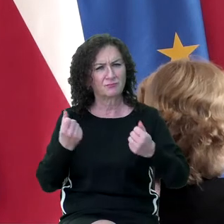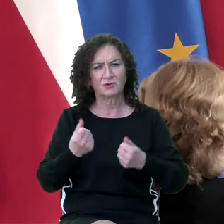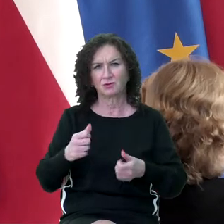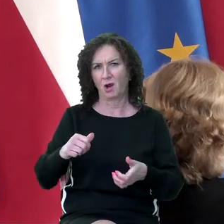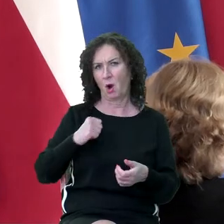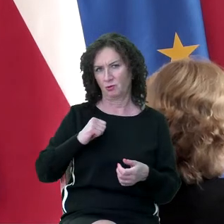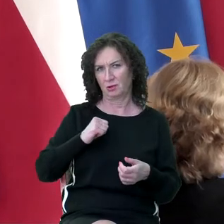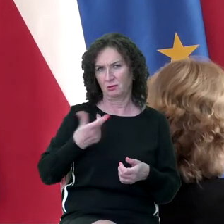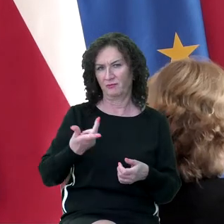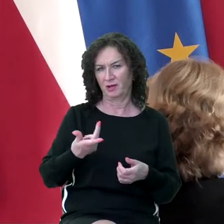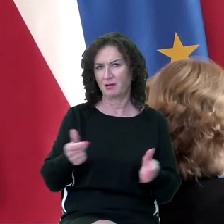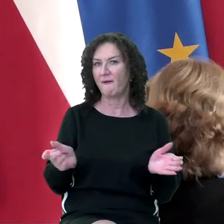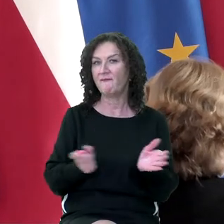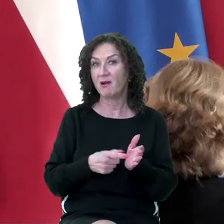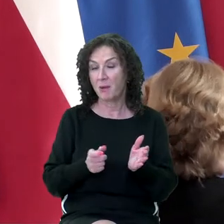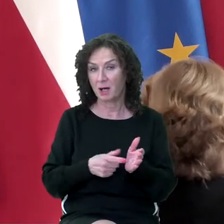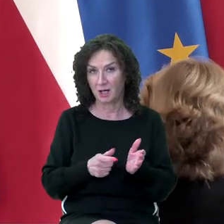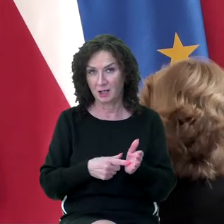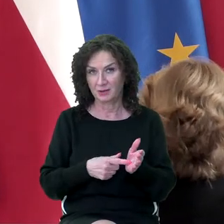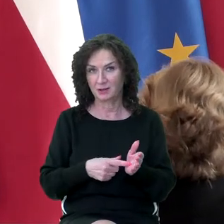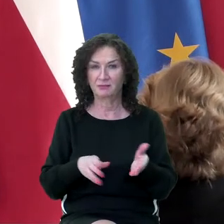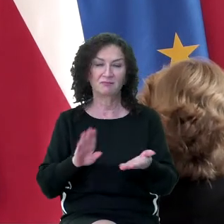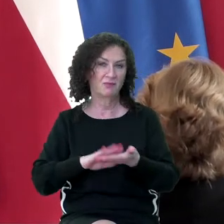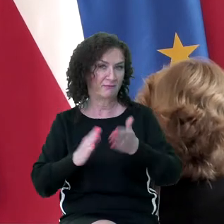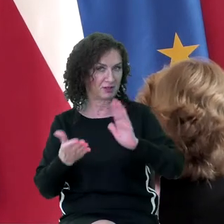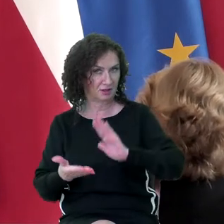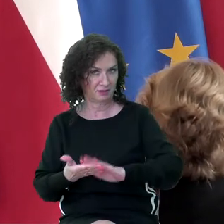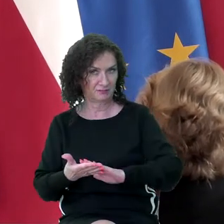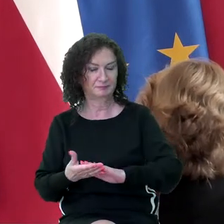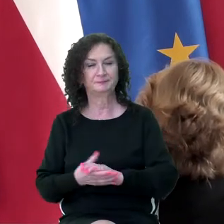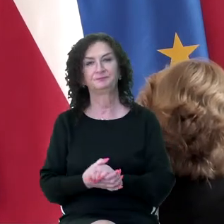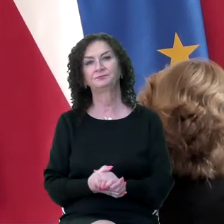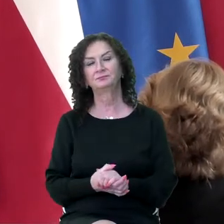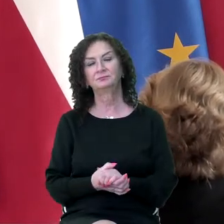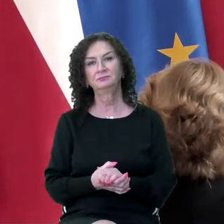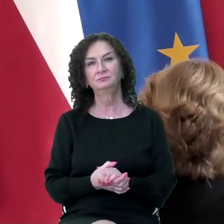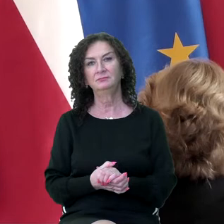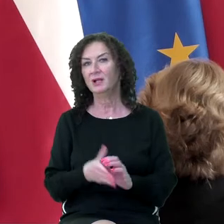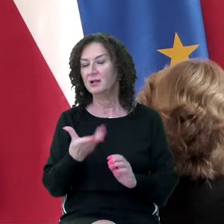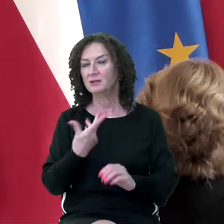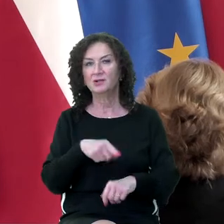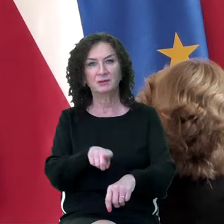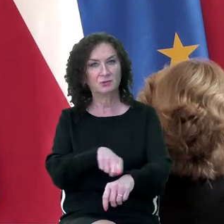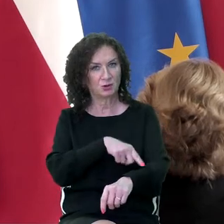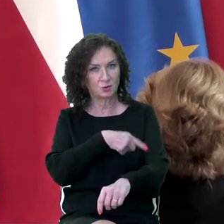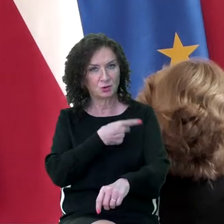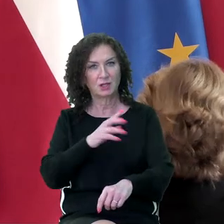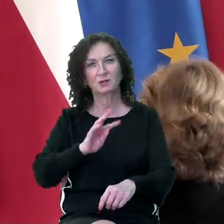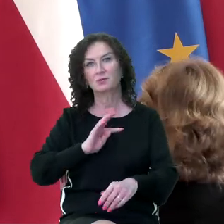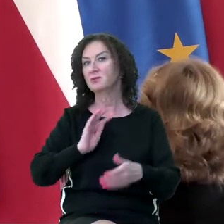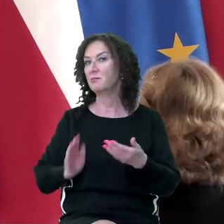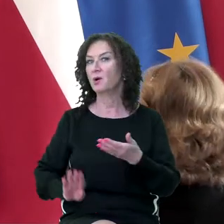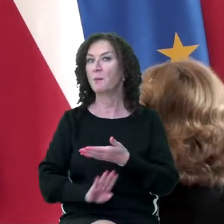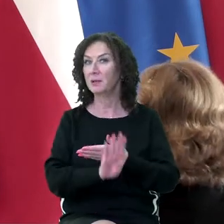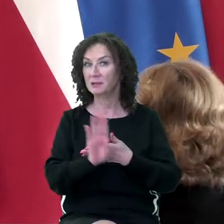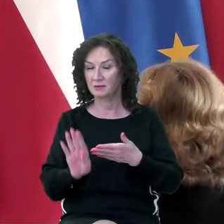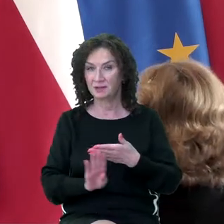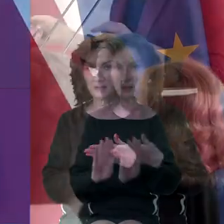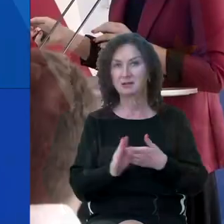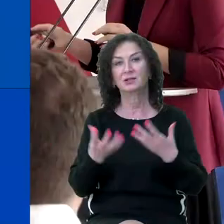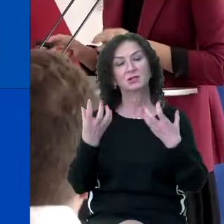korzystamy, tak samo od nas są takie same oczekiwania. Więc nie przedłużając już mojej prezentacji, chciałabym